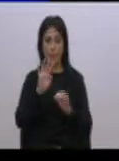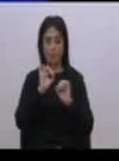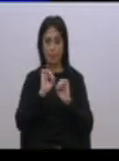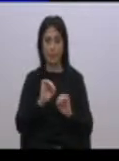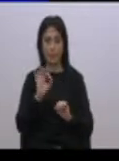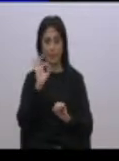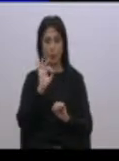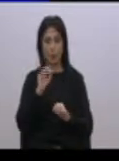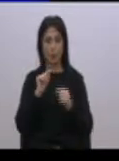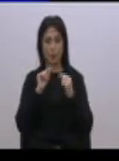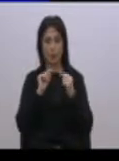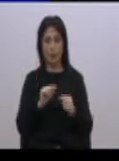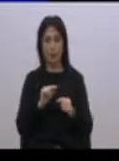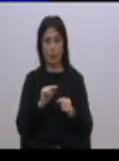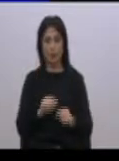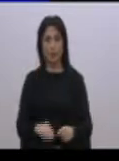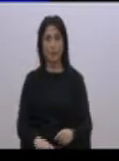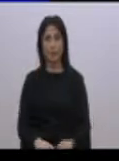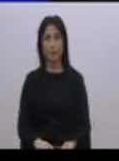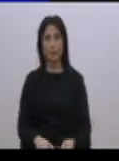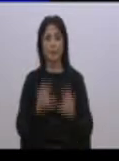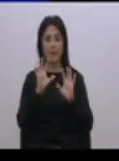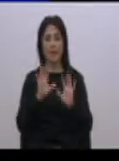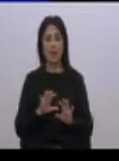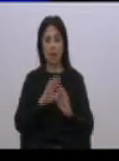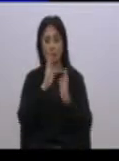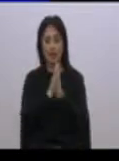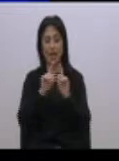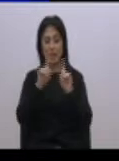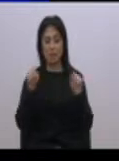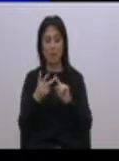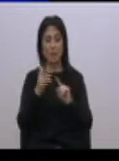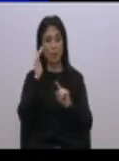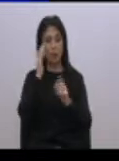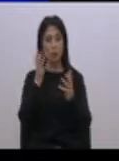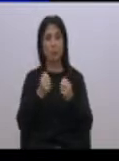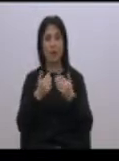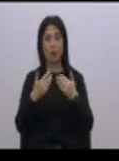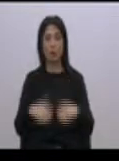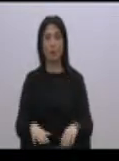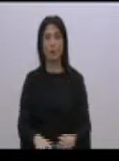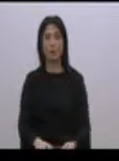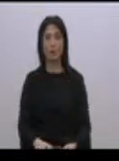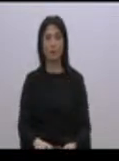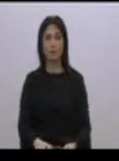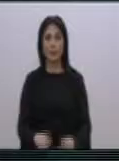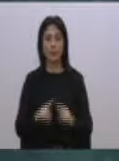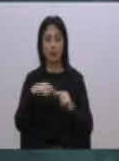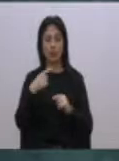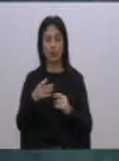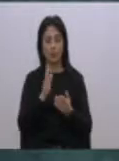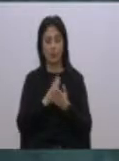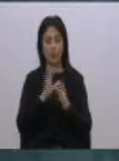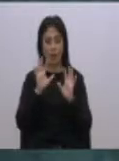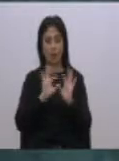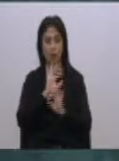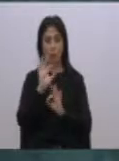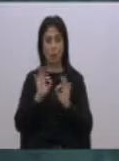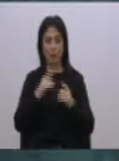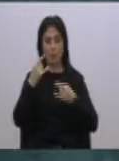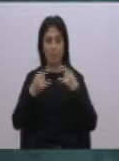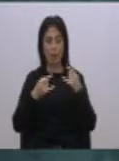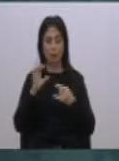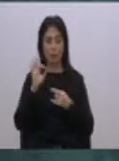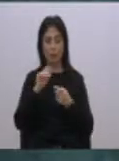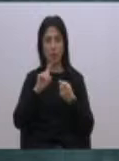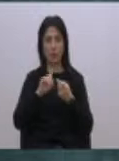Otmosdarul მომხრე nu licii neamdegi, canonii dăm client pachete, mesaj mosmenit nebulia. Șemne e gahlat, canonii proiecte, mauts, rebelo, bise